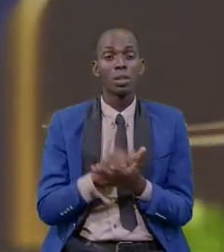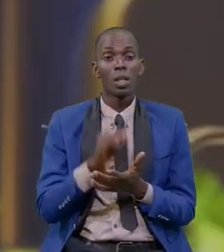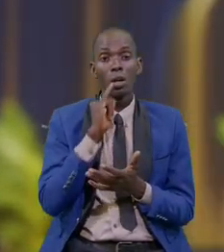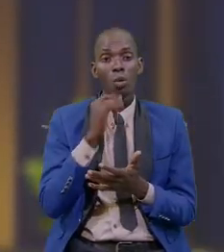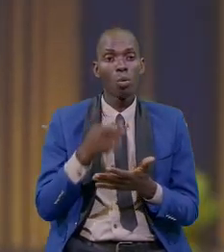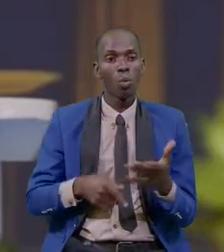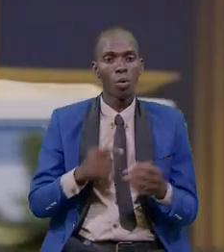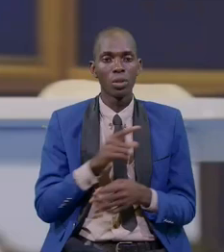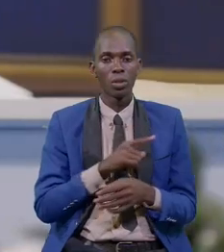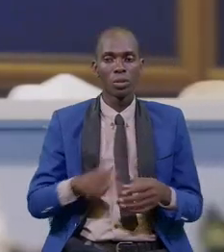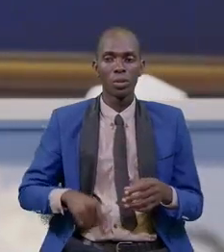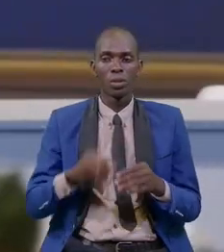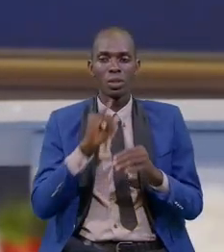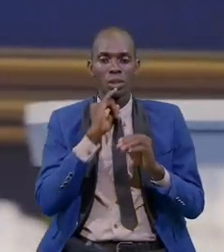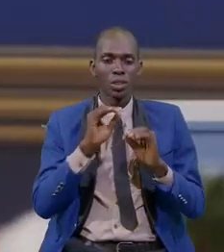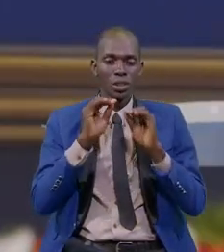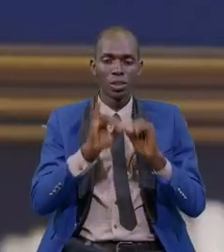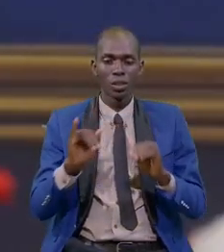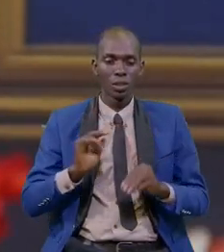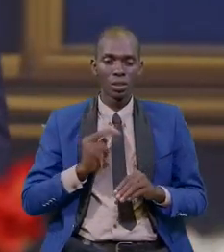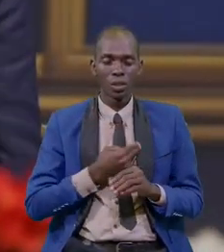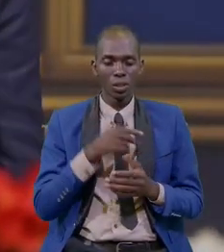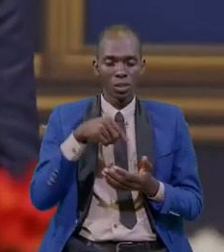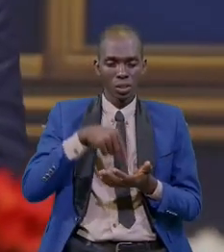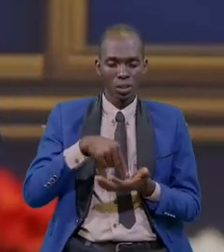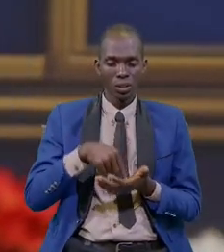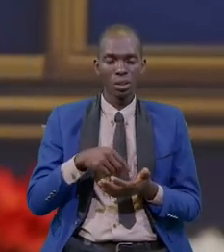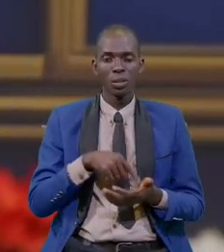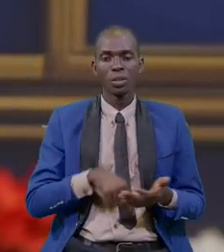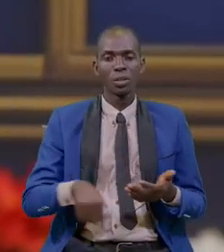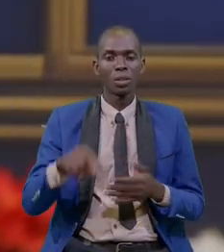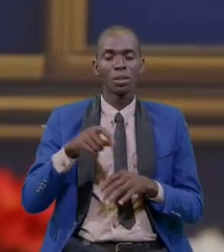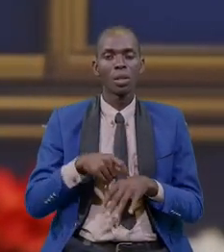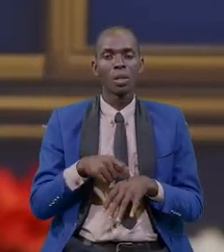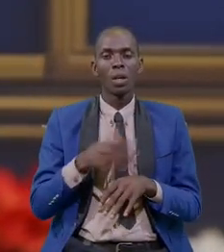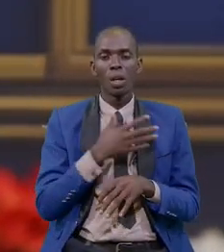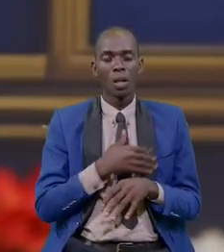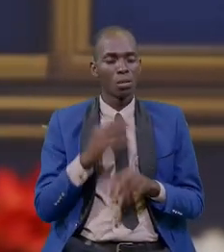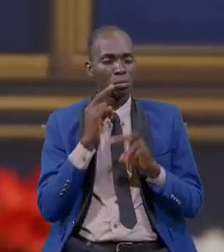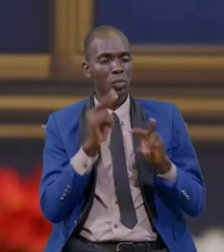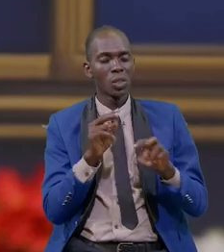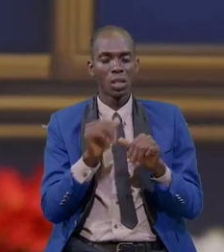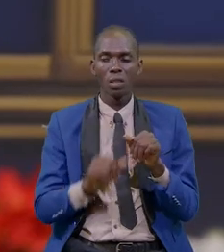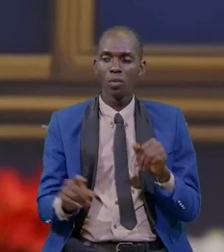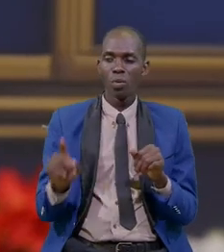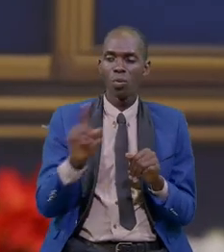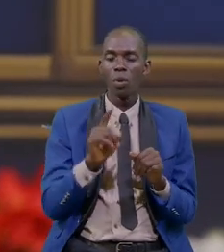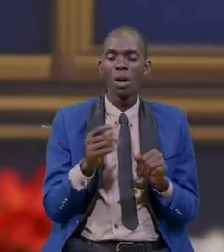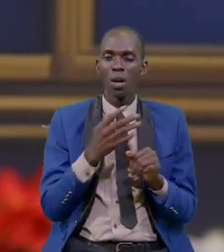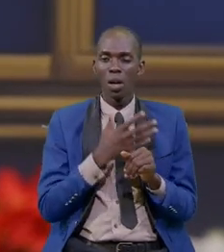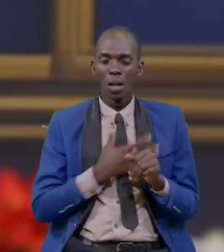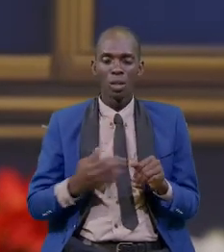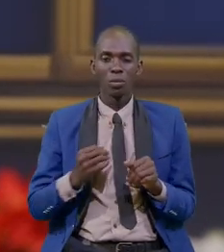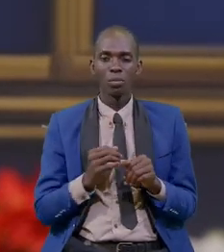C'est ce que Dieu est en train de nous enseigner. Il dit, il regarde à tout le monde et vous devez les traiter comme